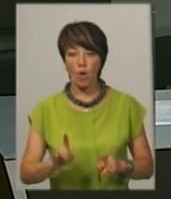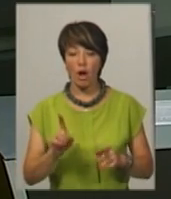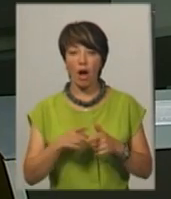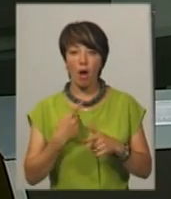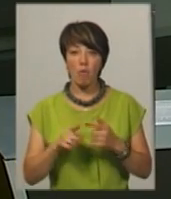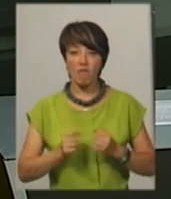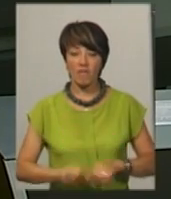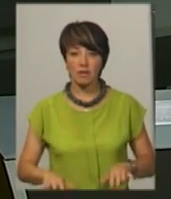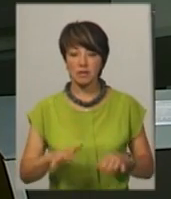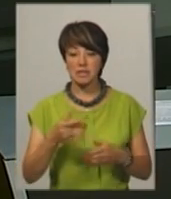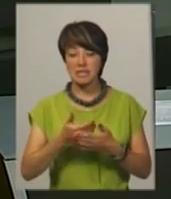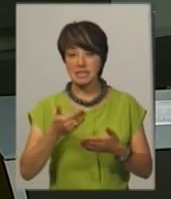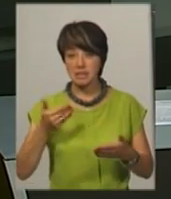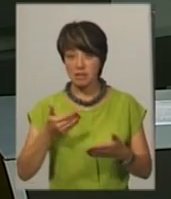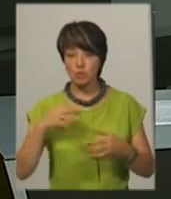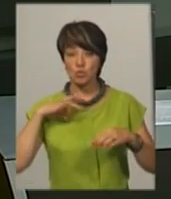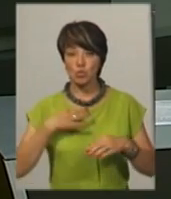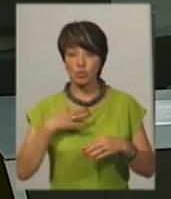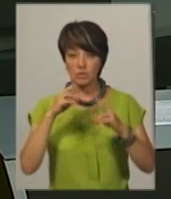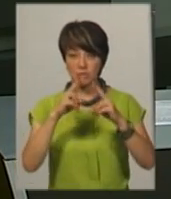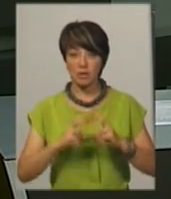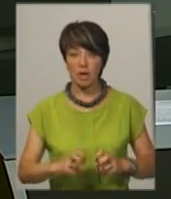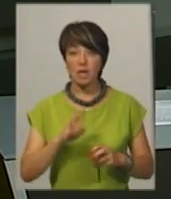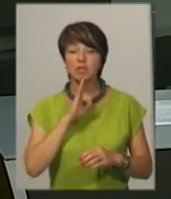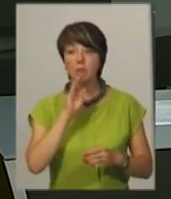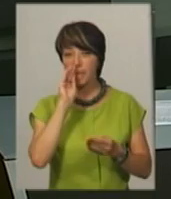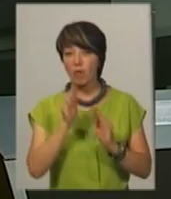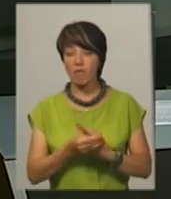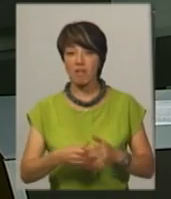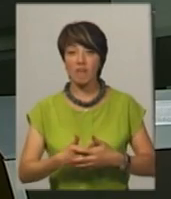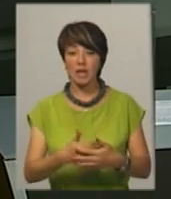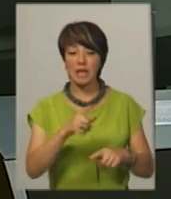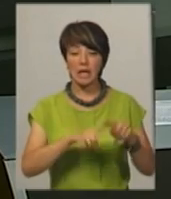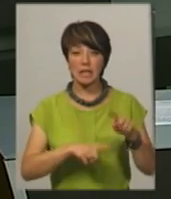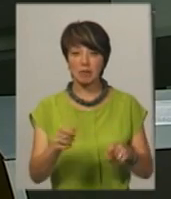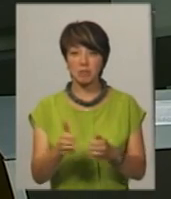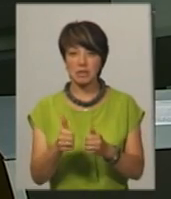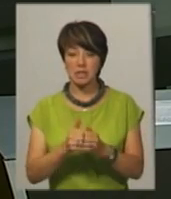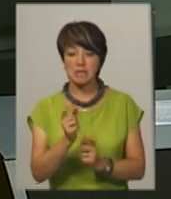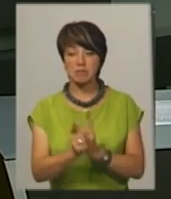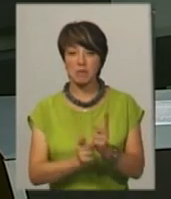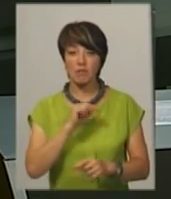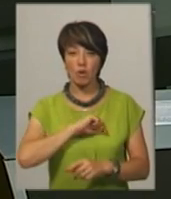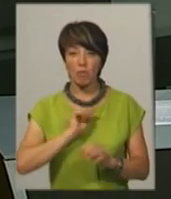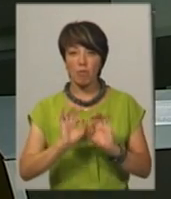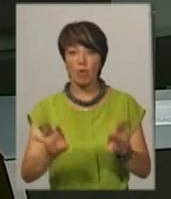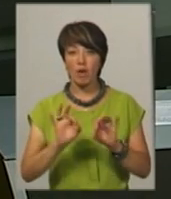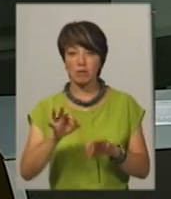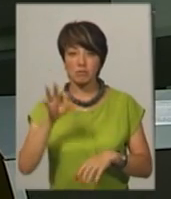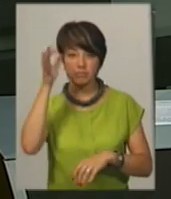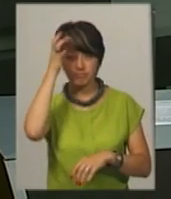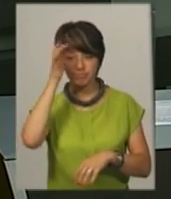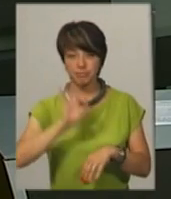викидень. За версією досудового слідства, жінка приховала свою вагітність від рідних та близьких. Зміни в організмі пояснювала